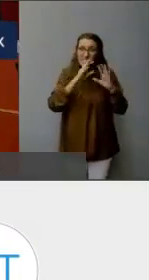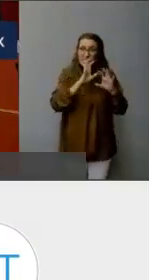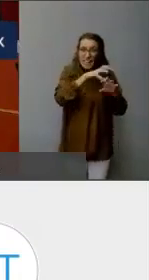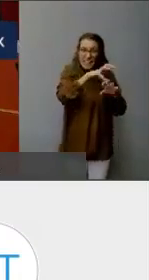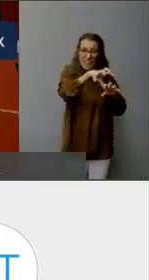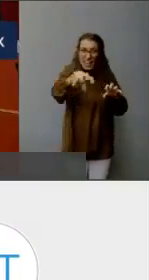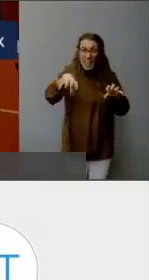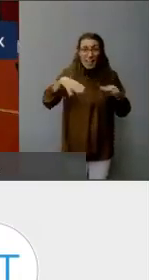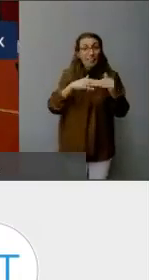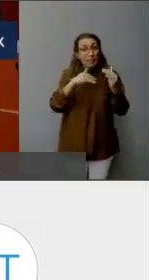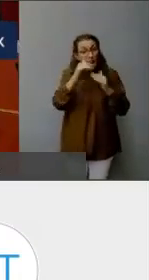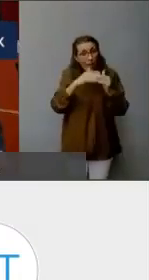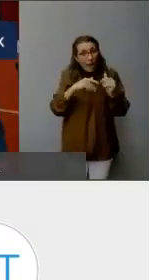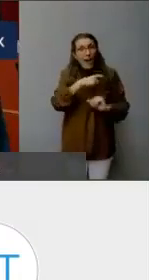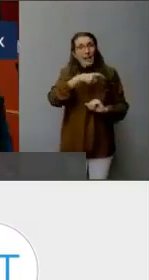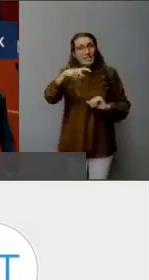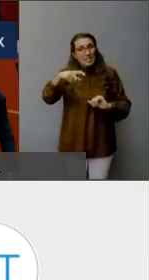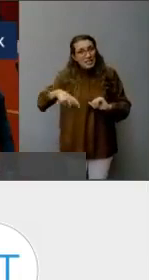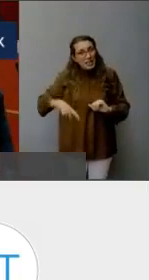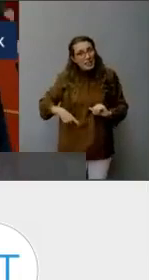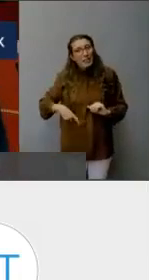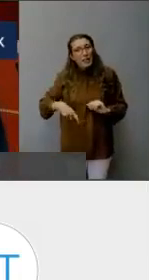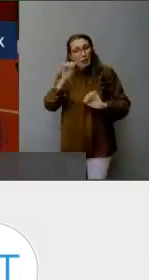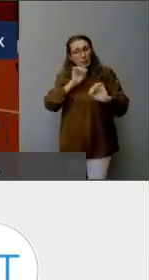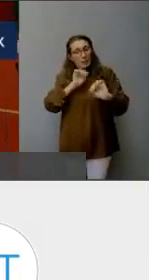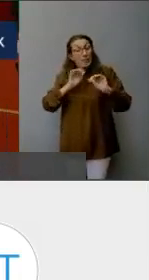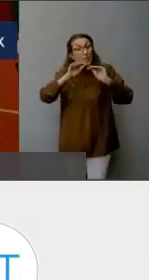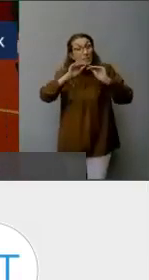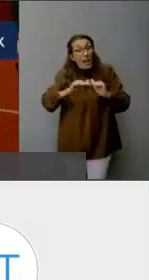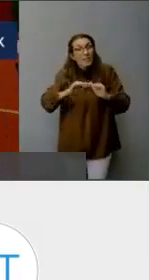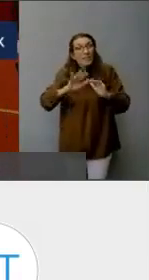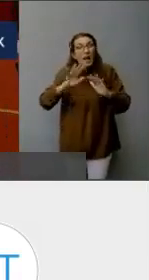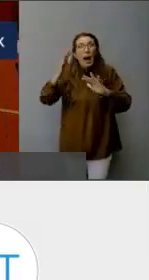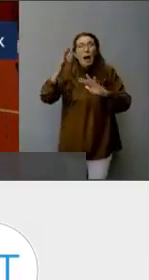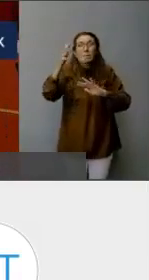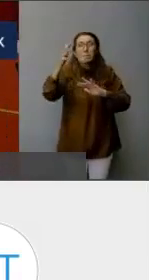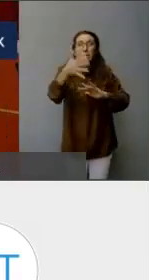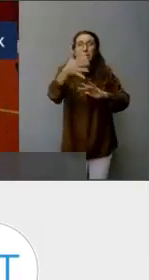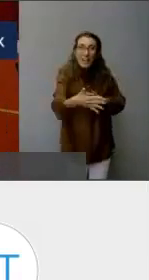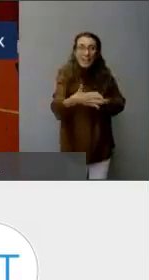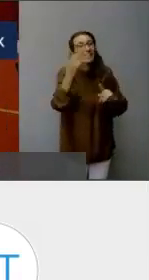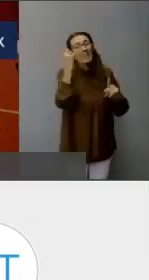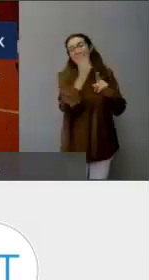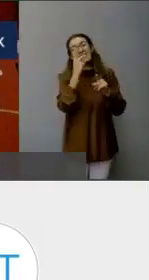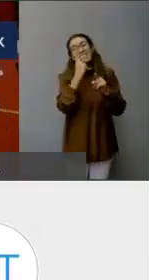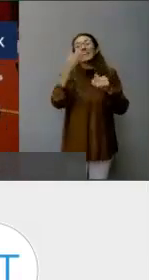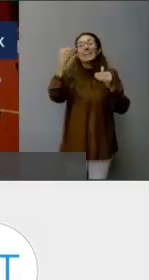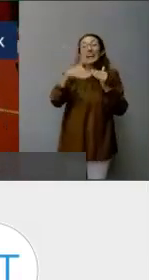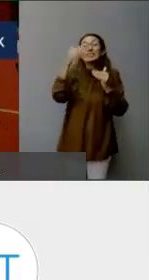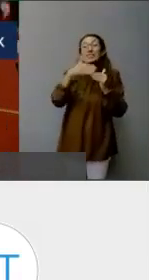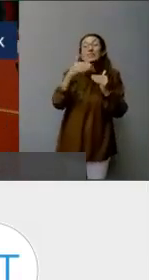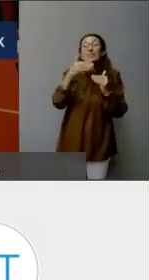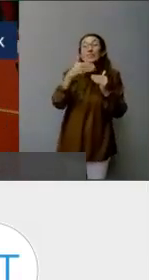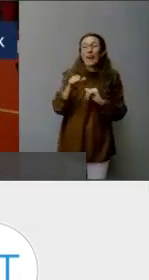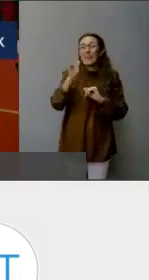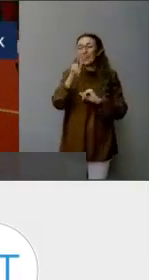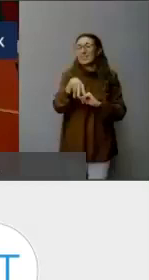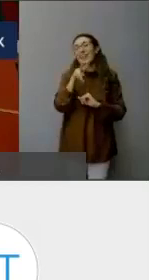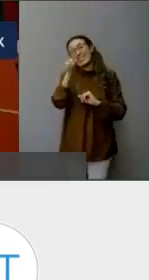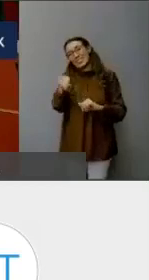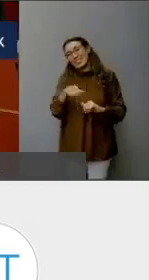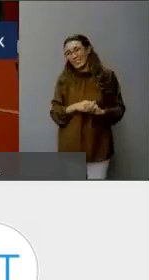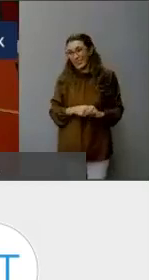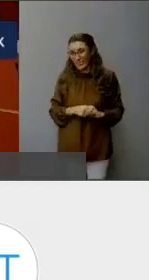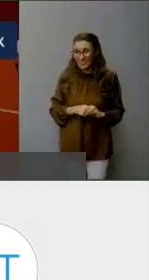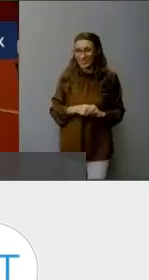sempre difendere l'ambiente anche sabato a firenze ari dimenticate ritirare il premio capsula 2021 per la più grande c'è il favore consigliere per il e